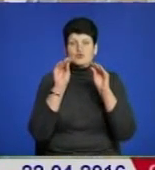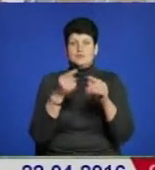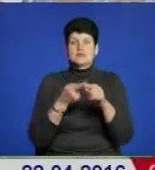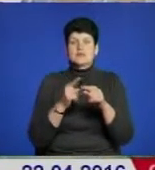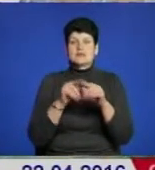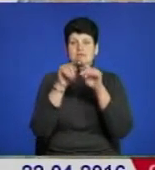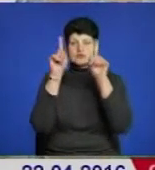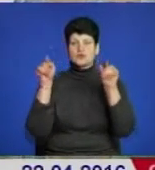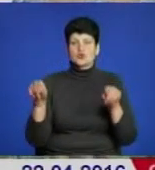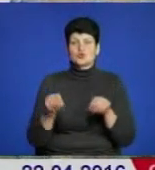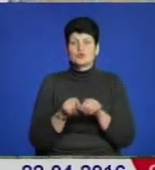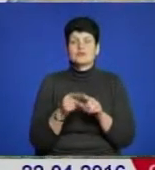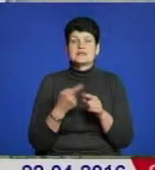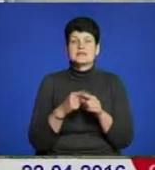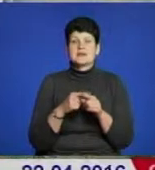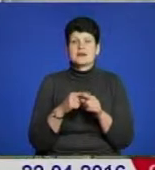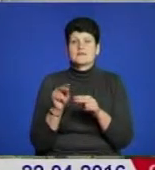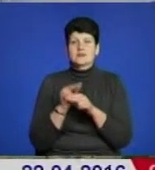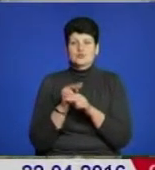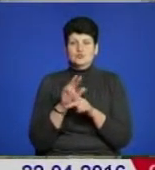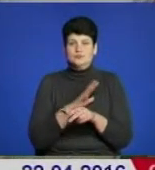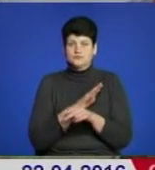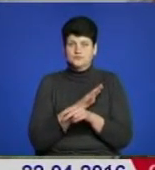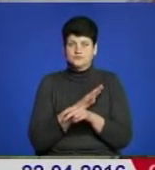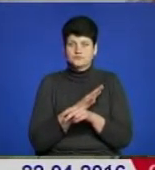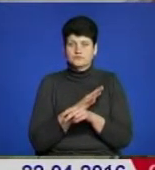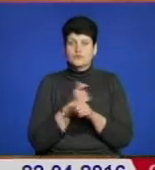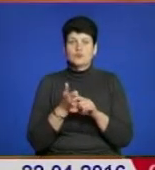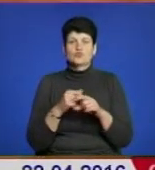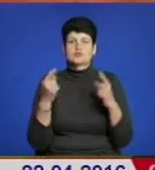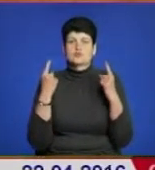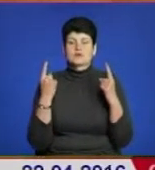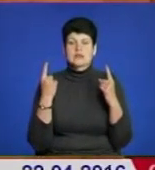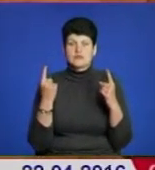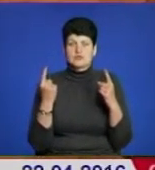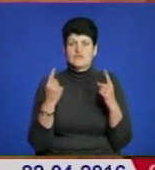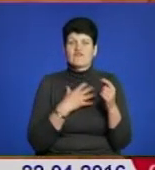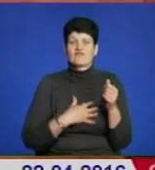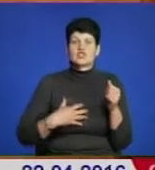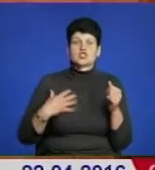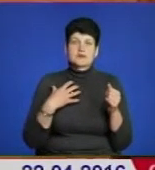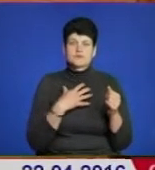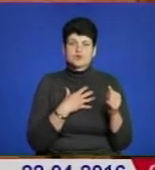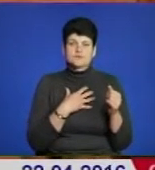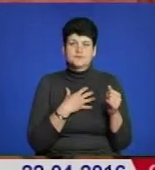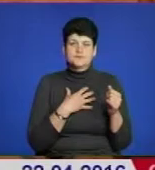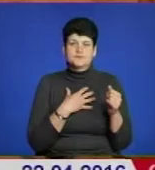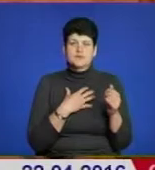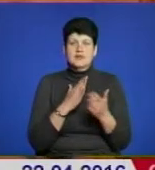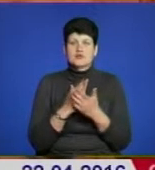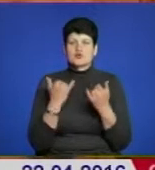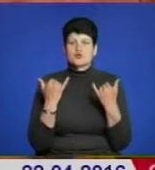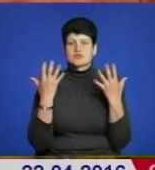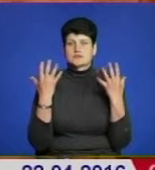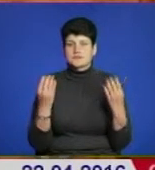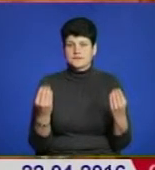ікону, захрестя собору реставрували. Дуже великою і такою важливою є сьогоднішня